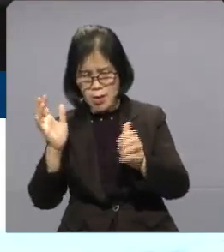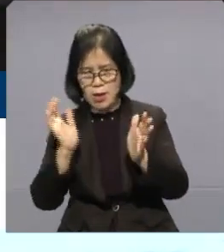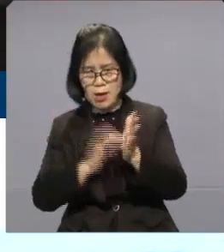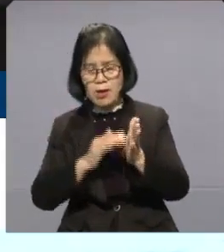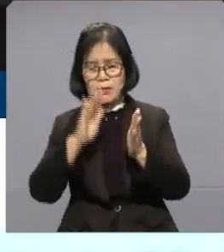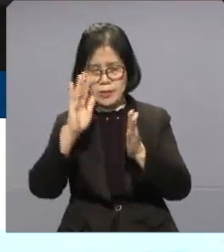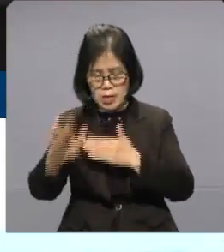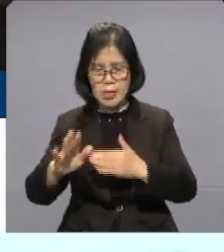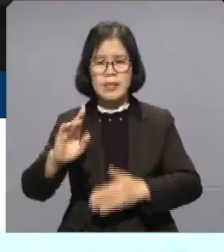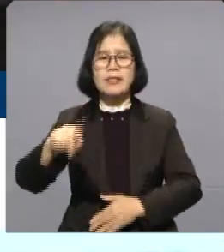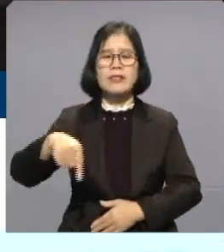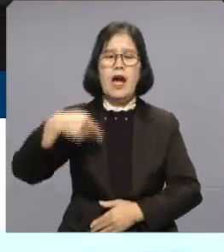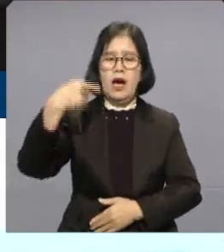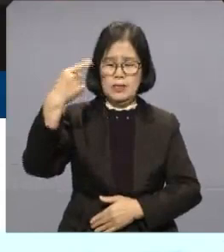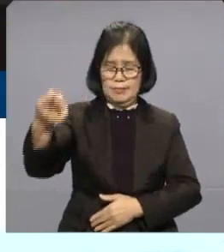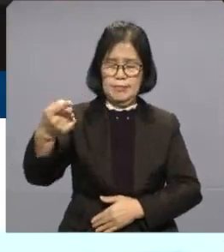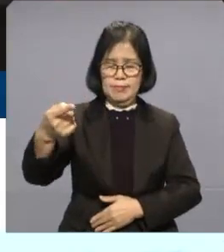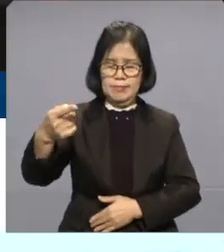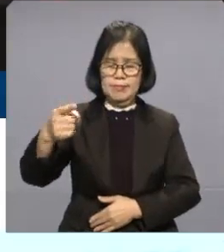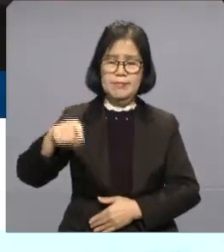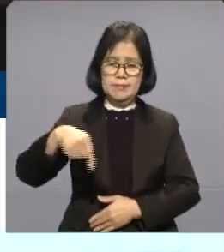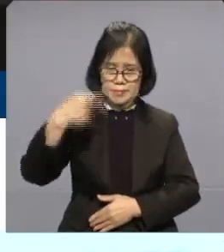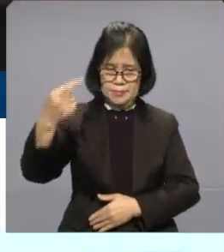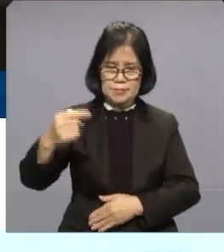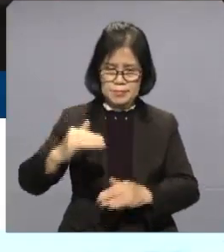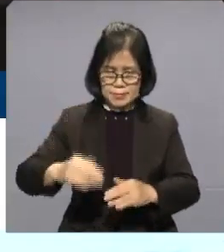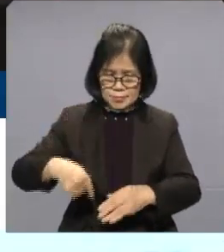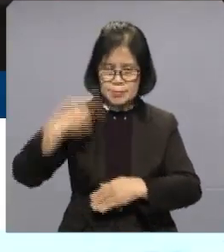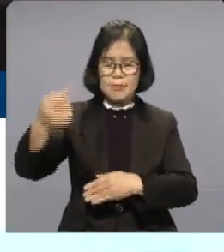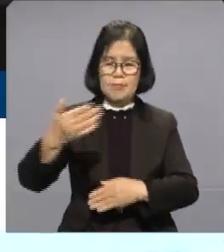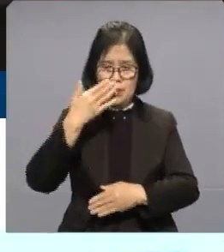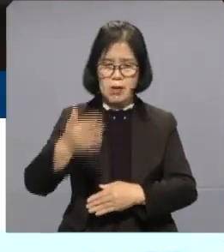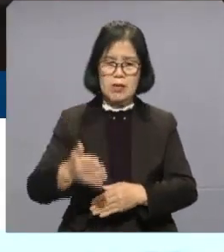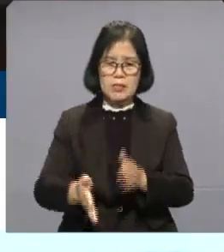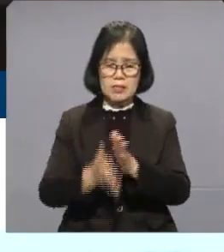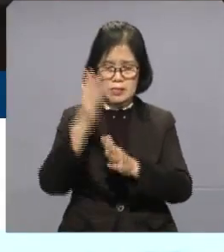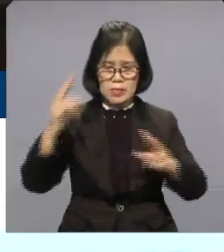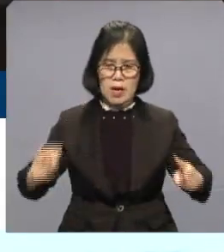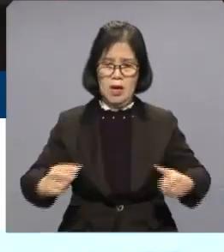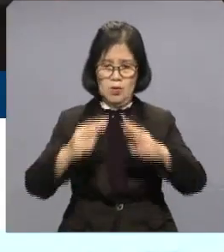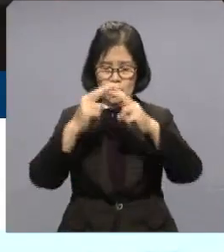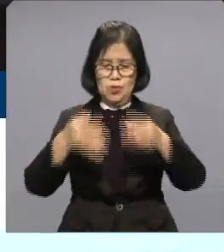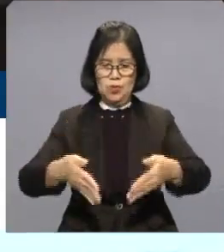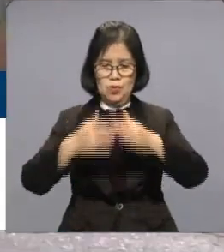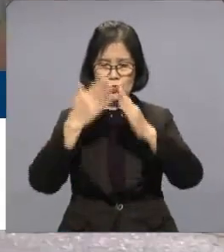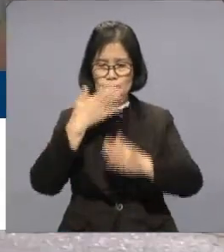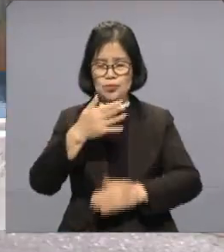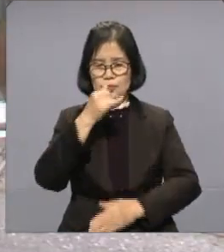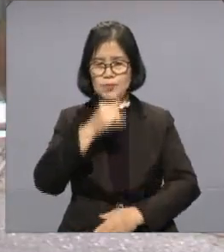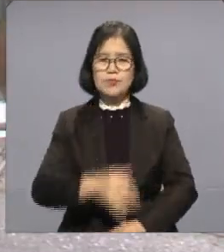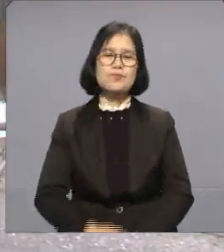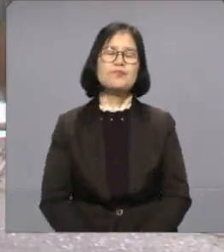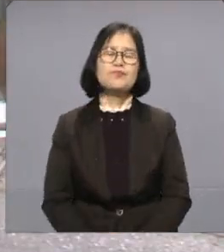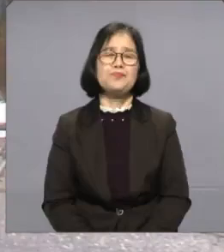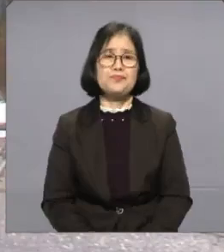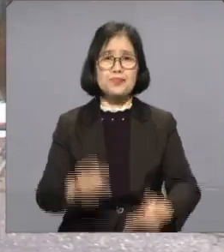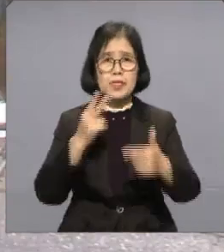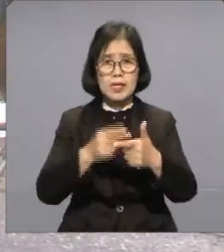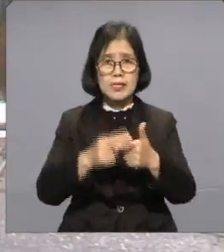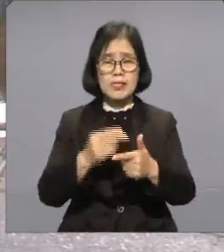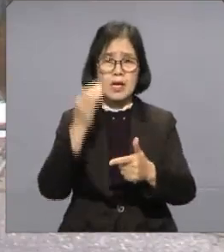말끔하게 해제를 시켜야 그 다음 단계로 넘어가서 이 시티타워를 지어 올릴 수가 있거든요.